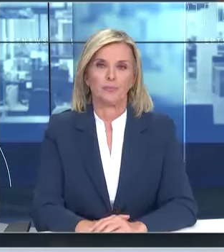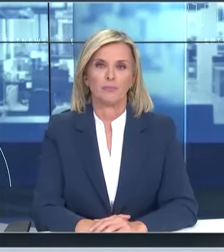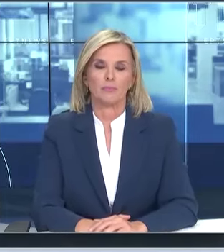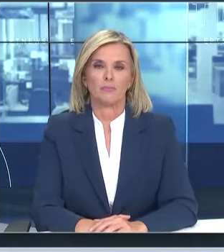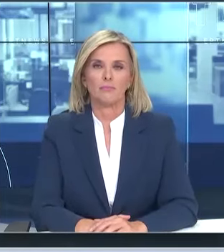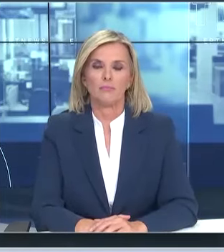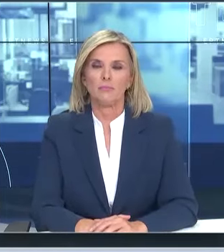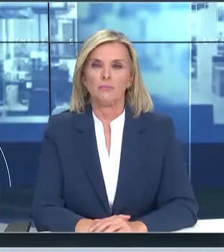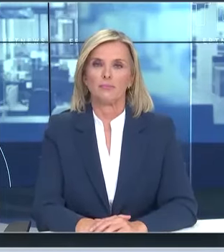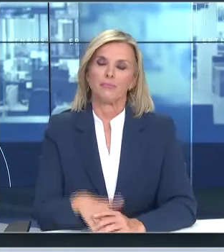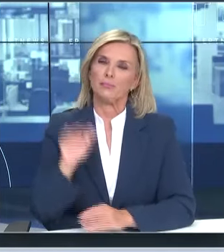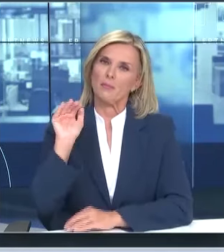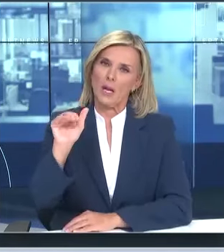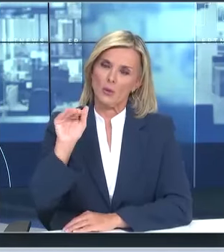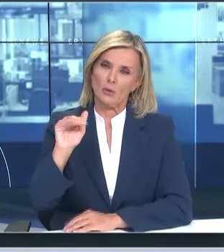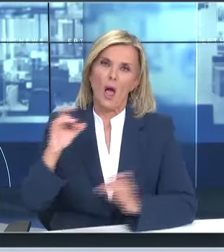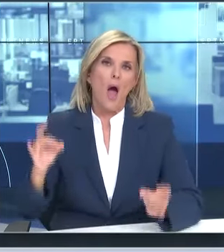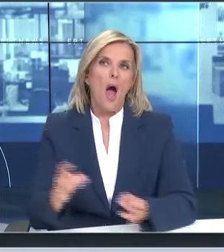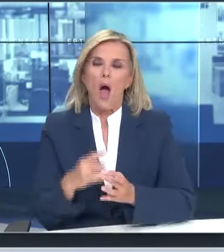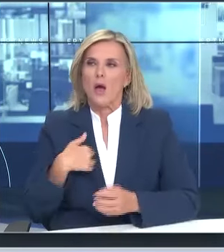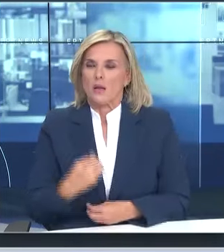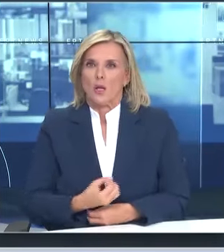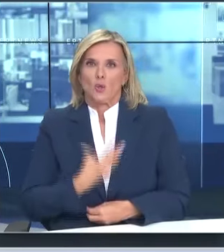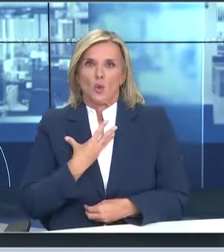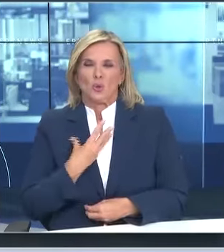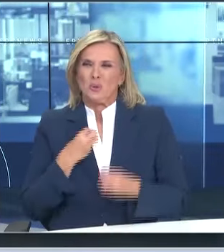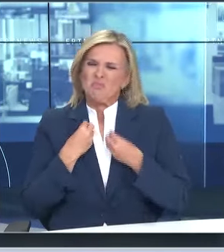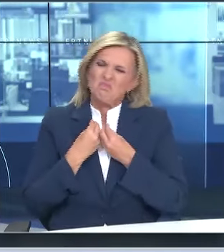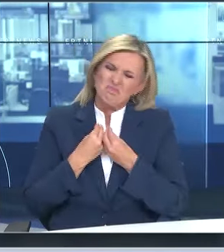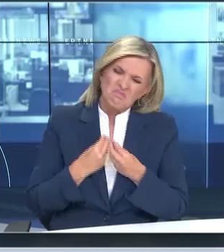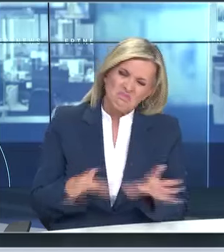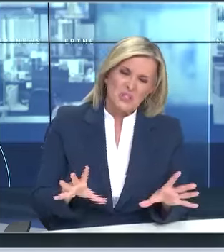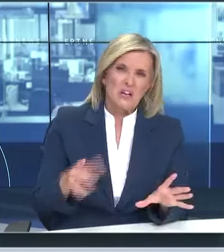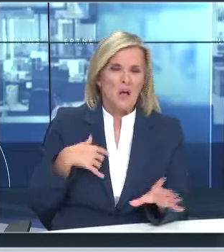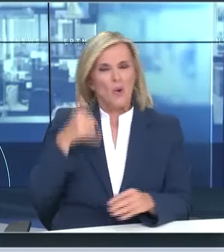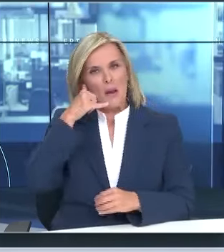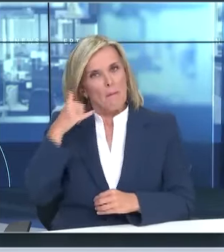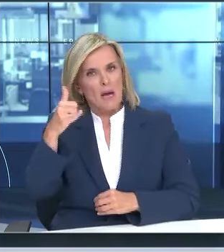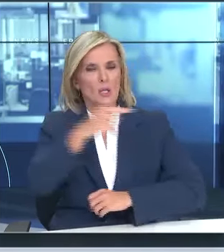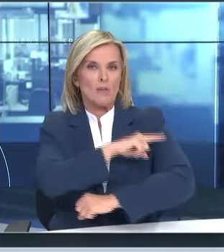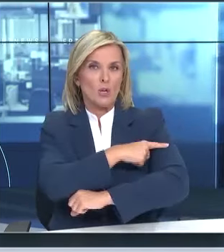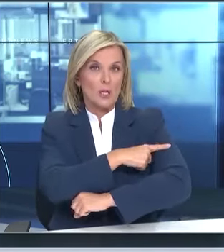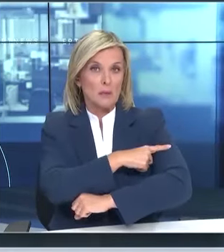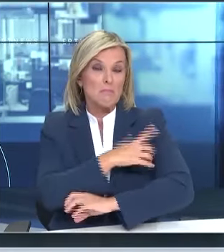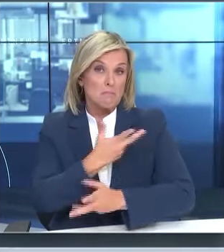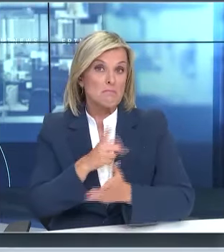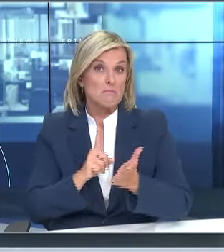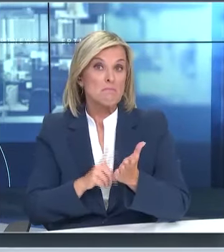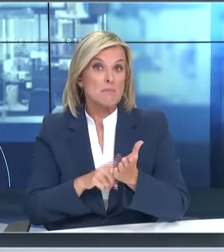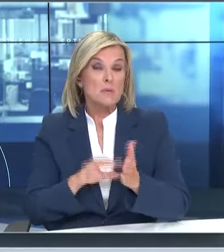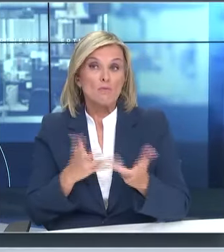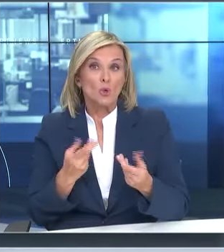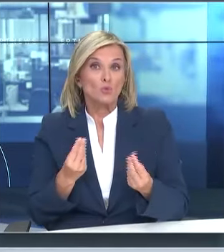νιώσουμε δυσφορία παρόλα αυτά, πέρα από την επαφή και την επικοινωνία με το γιατρό μας, ποια θα πρέπει να είναι η πρώτη